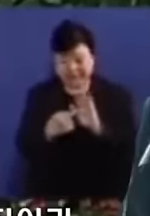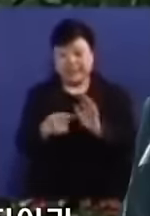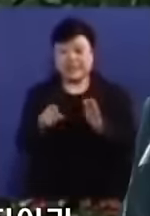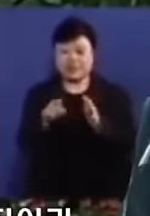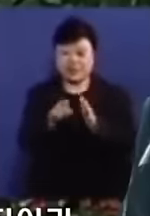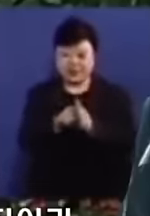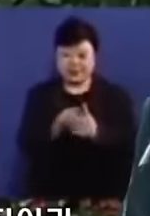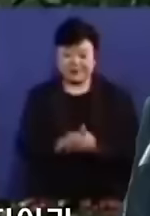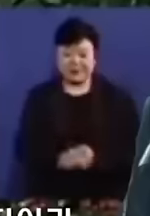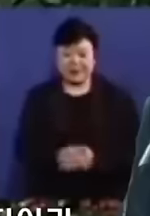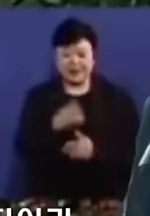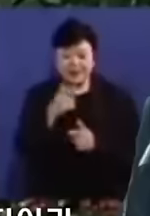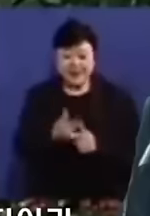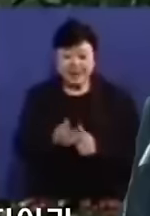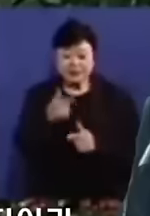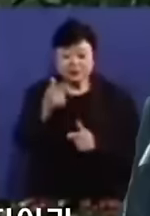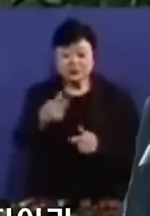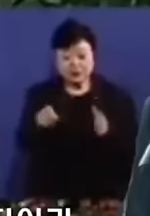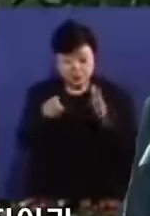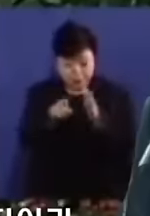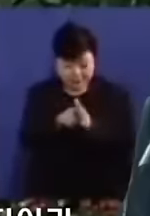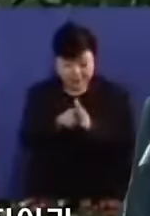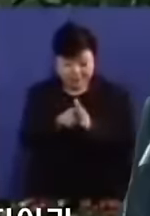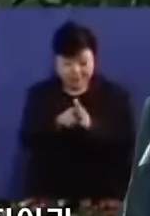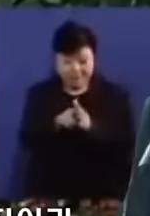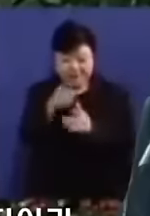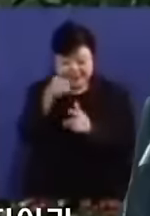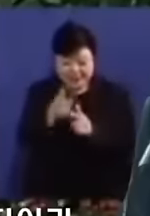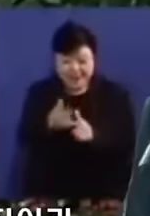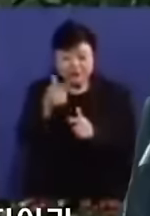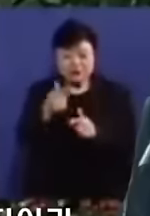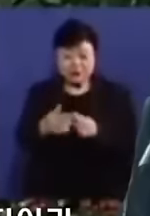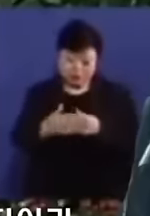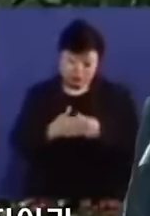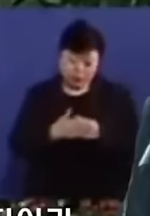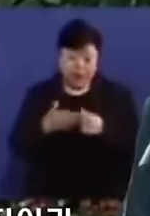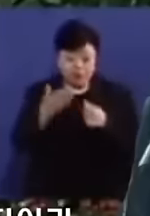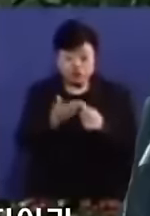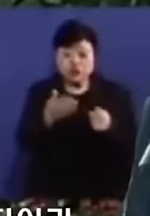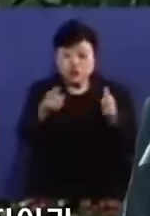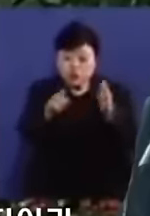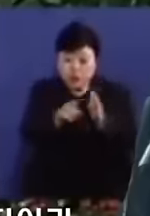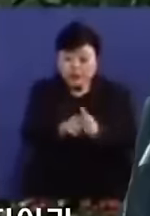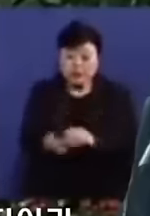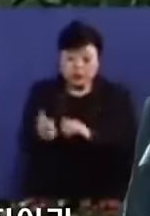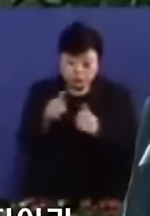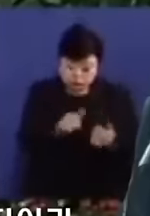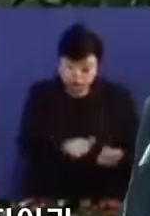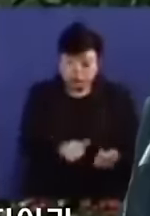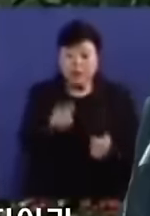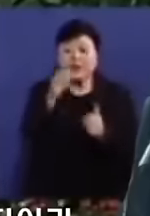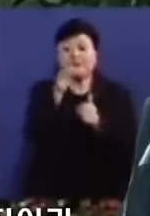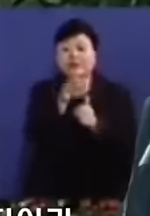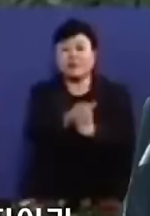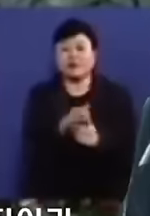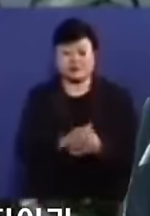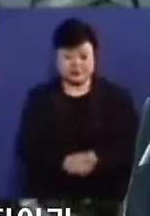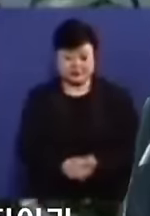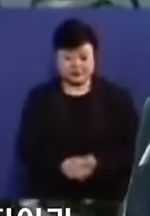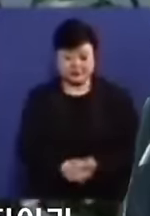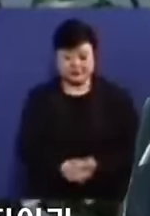말하는 것입니다. 예수를 위해서, 예수님 도와주기 위해서 우리가 죽음에 넘겨진다고 성경이